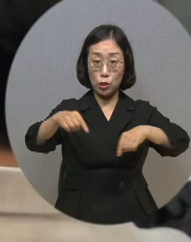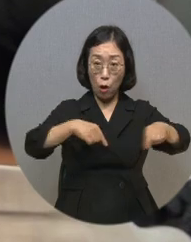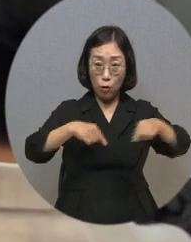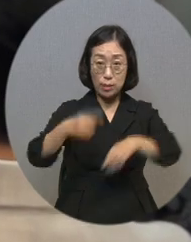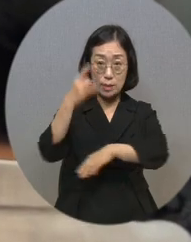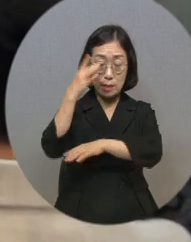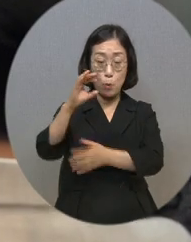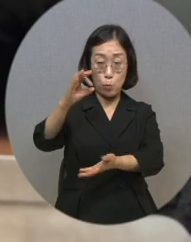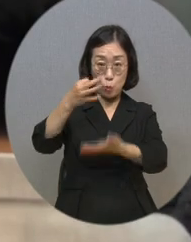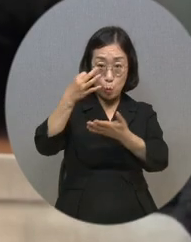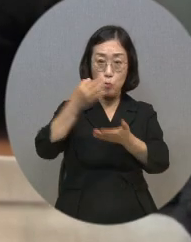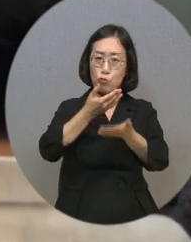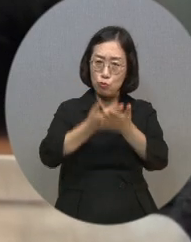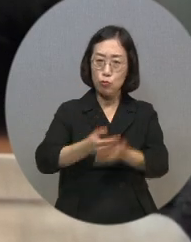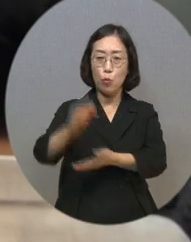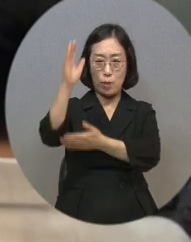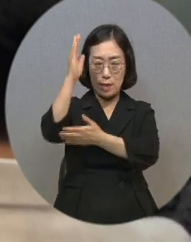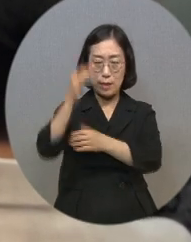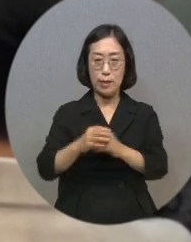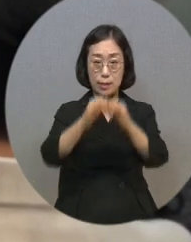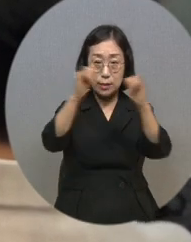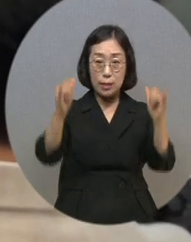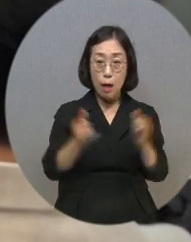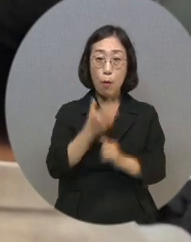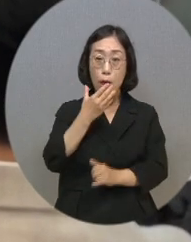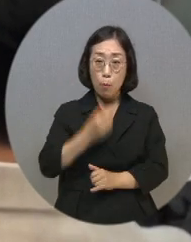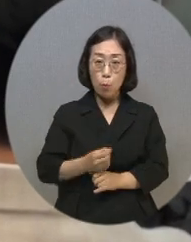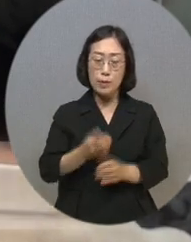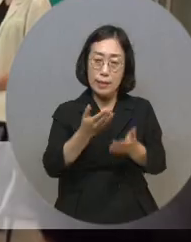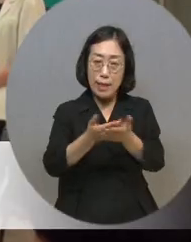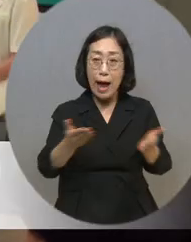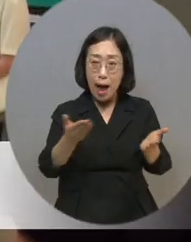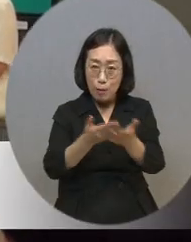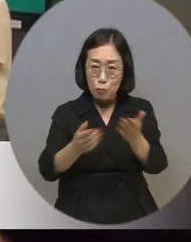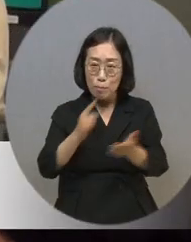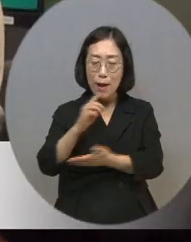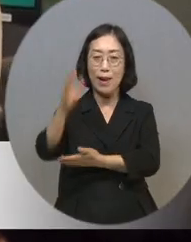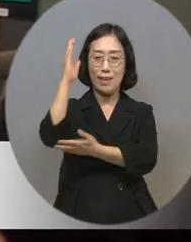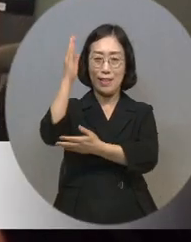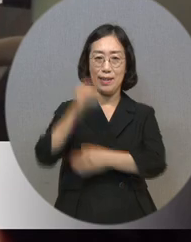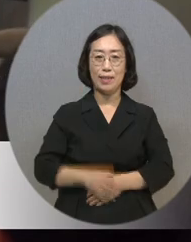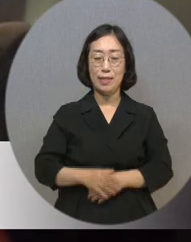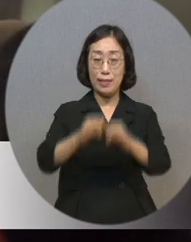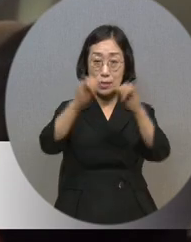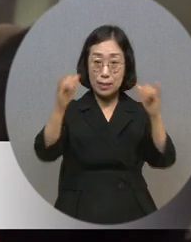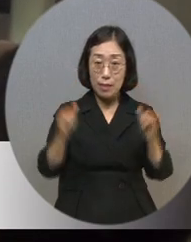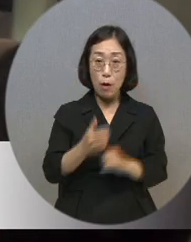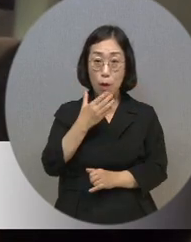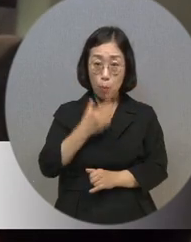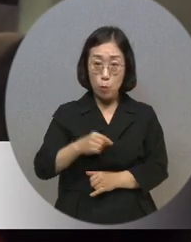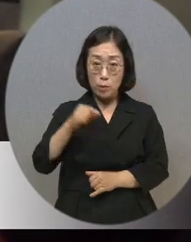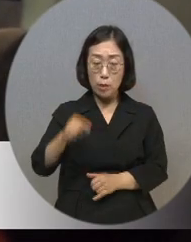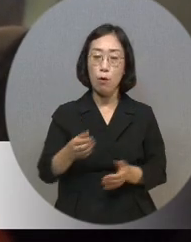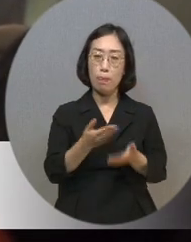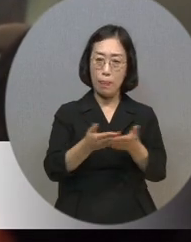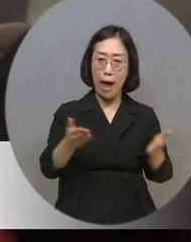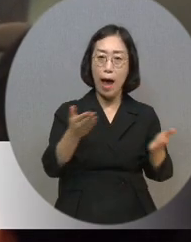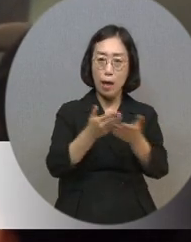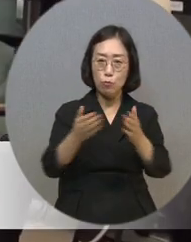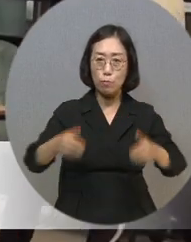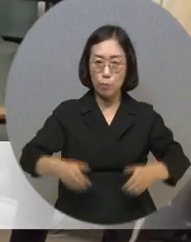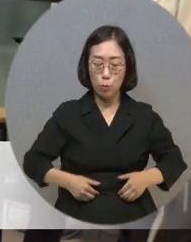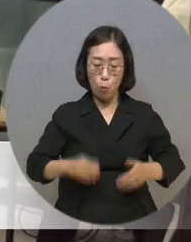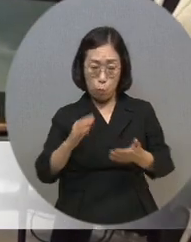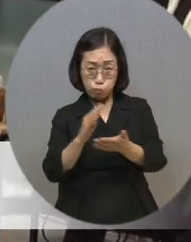기본소득의 중요성을 이야기하며 사회복지는 나눔이라 합니다. 결국 사회복지는 나누는 것이고 어떻게 잘 나누는